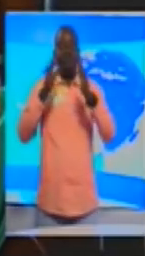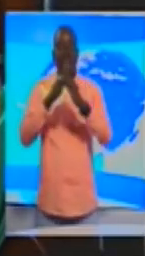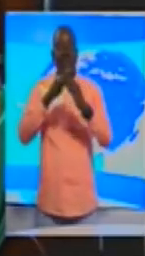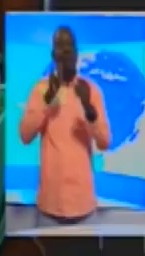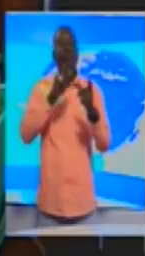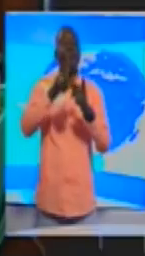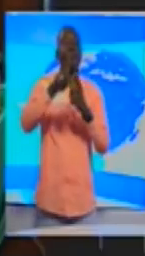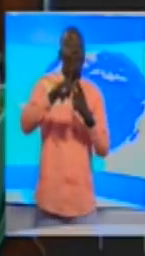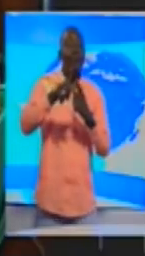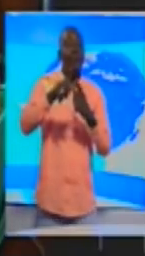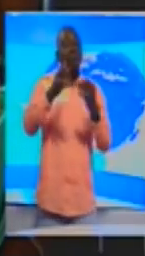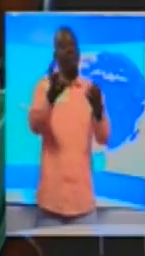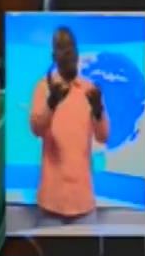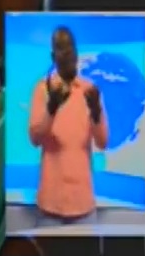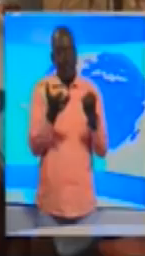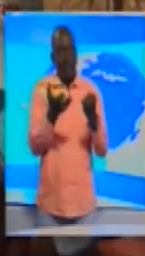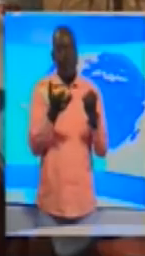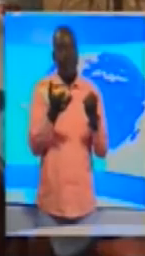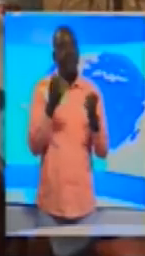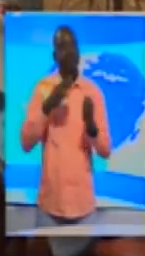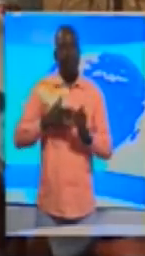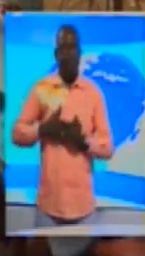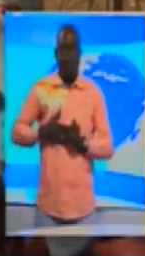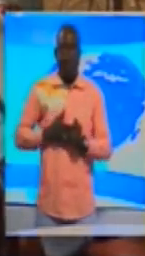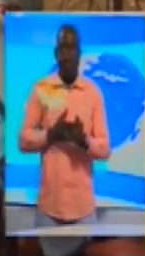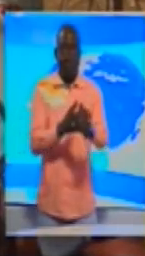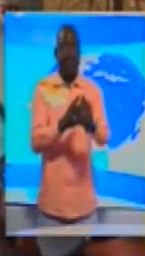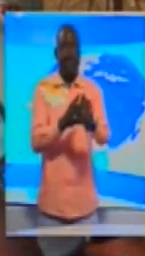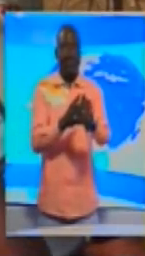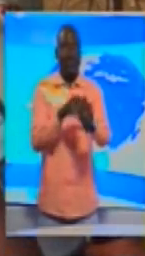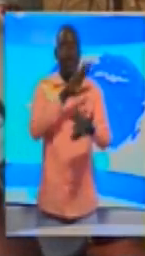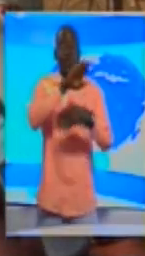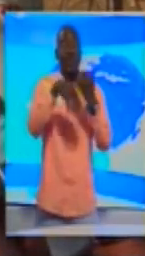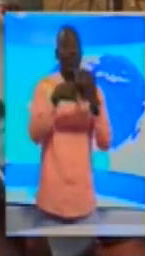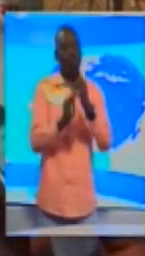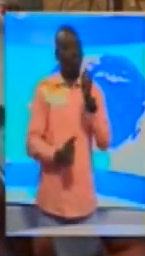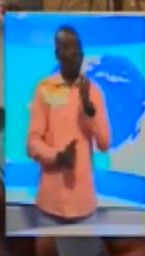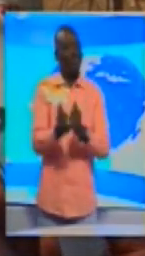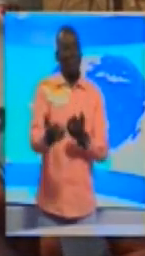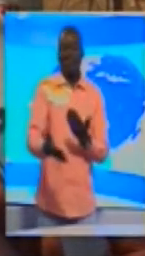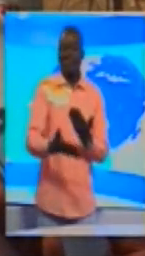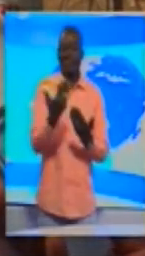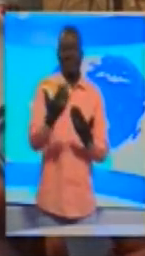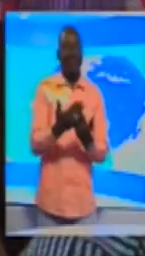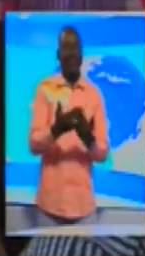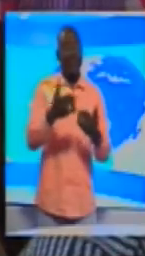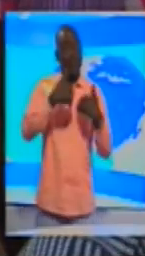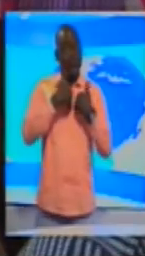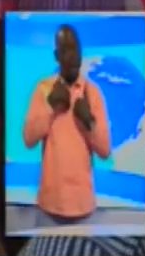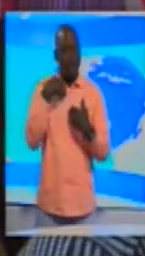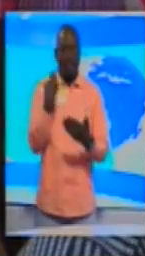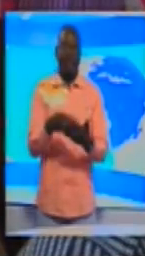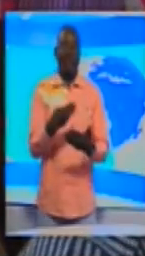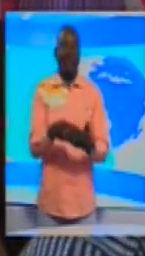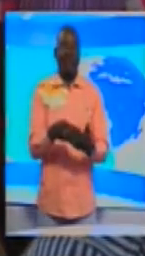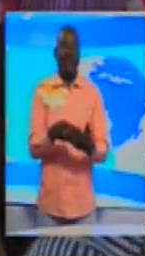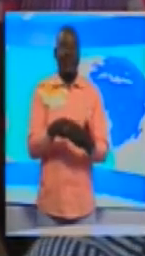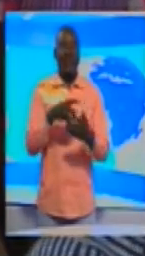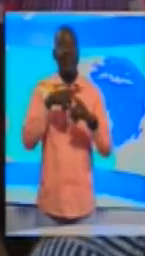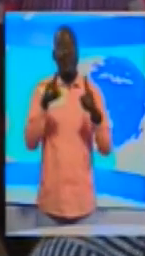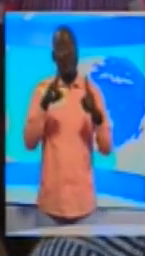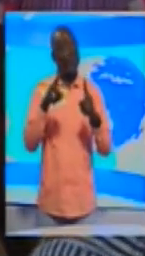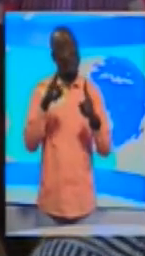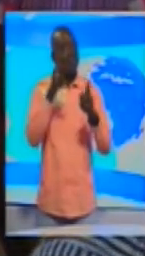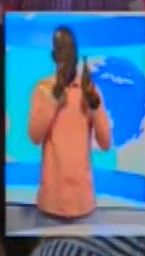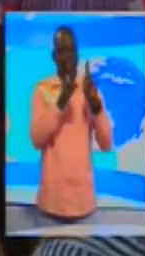volonté et lorsque on est accompagné, tout peut se passer facilement. Tu peux avoir les moyens financiers, mais s'il n'y a pas de gens derrière